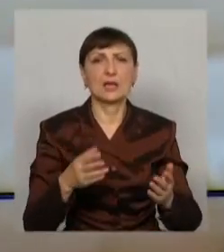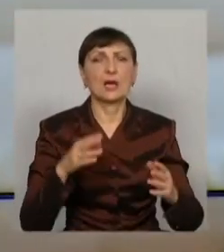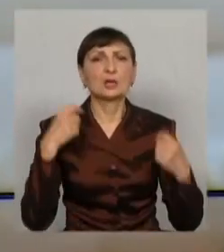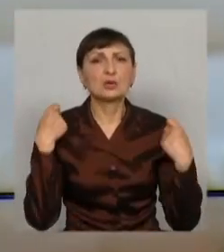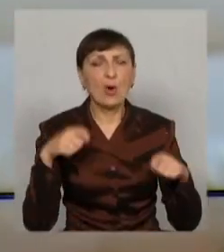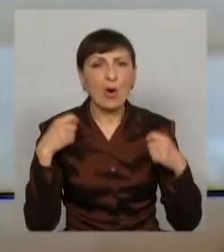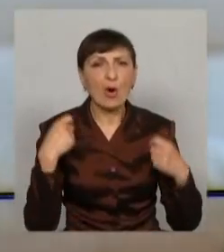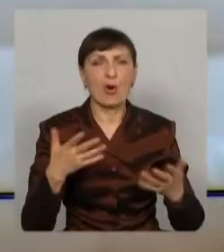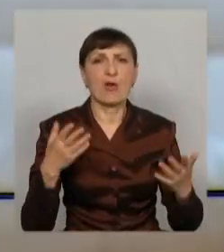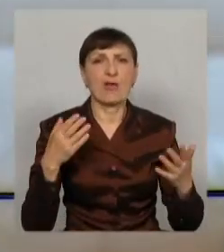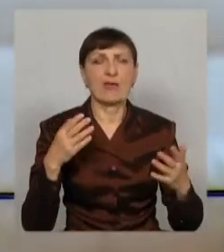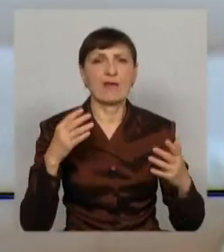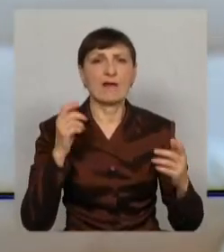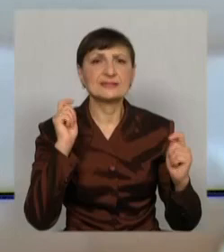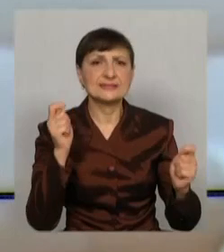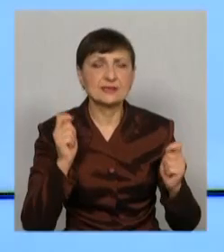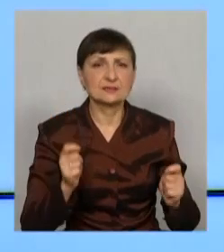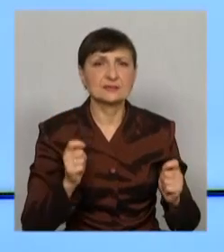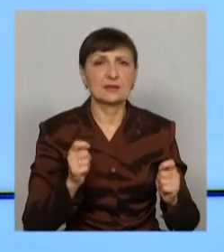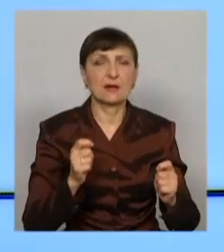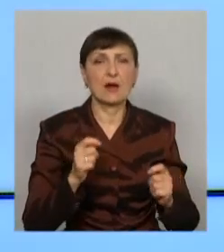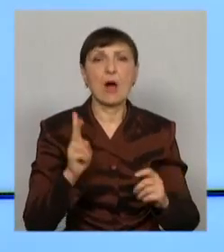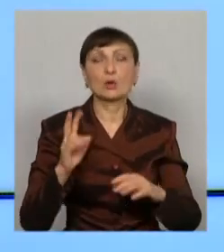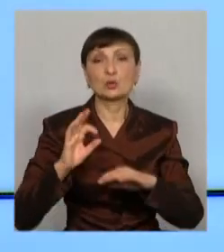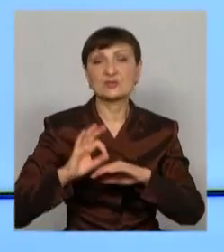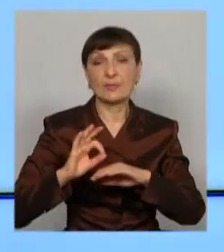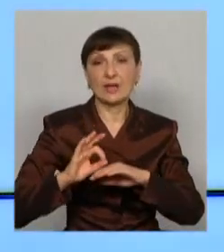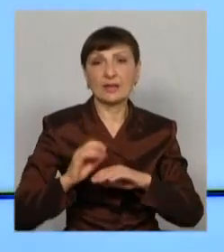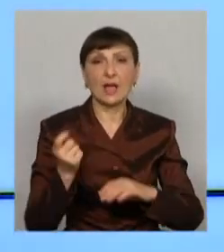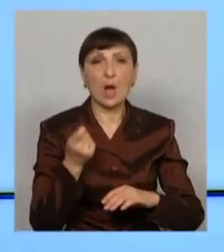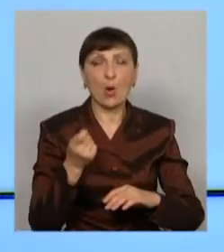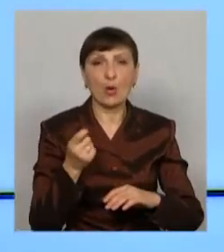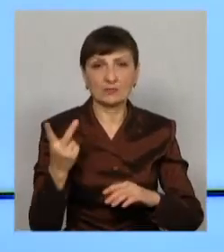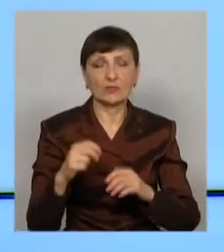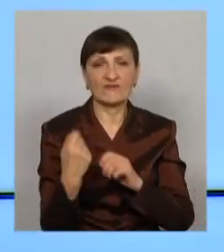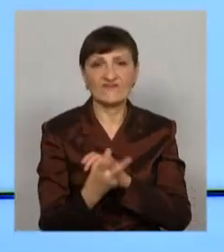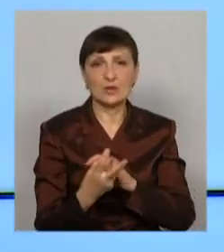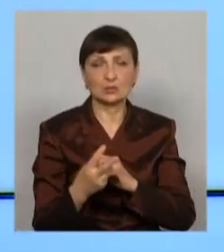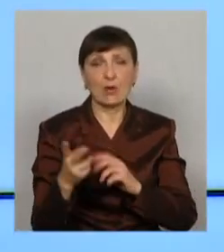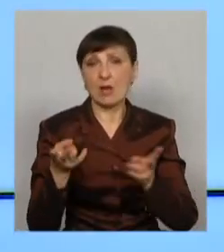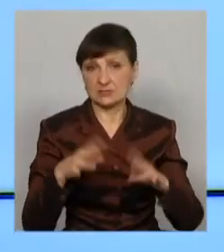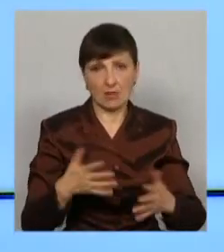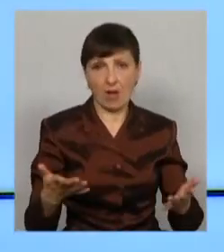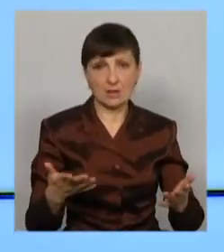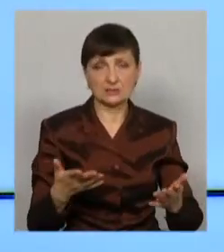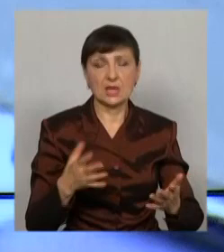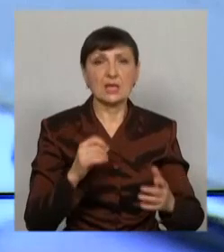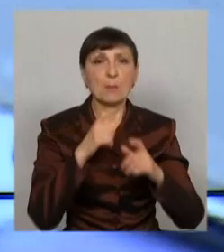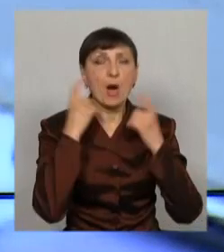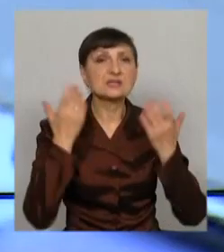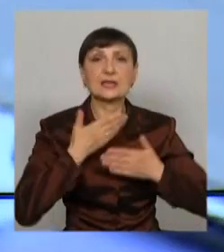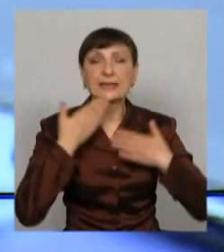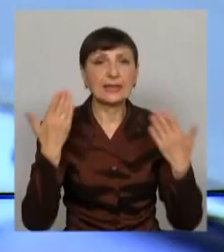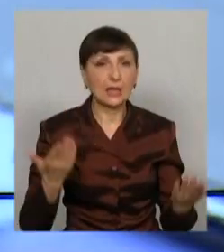тои, вечеринки. Носители коронавируса остались. И поэтому отсутствие масок у